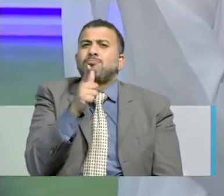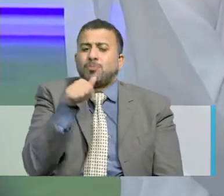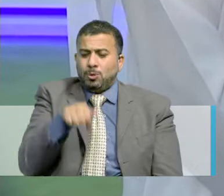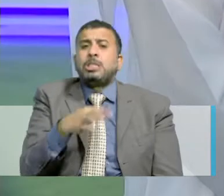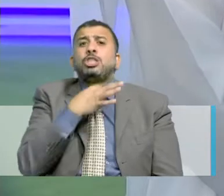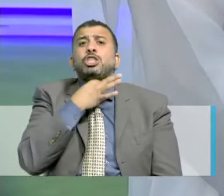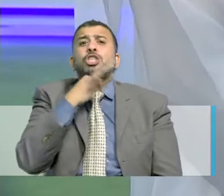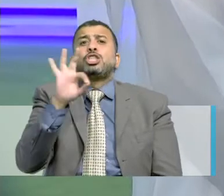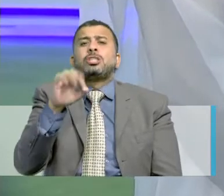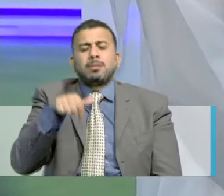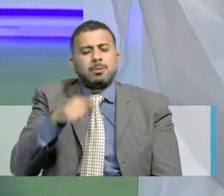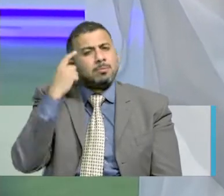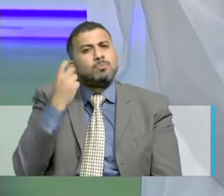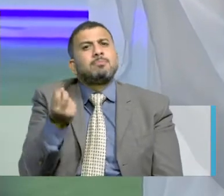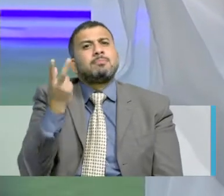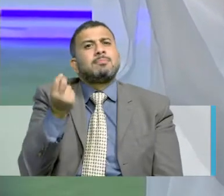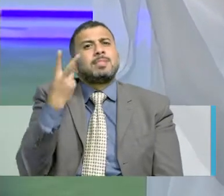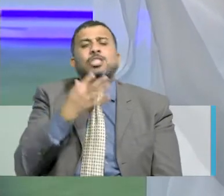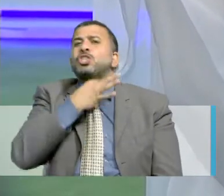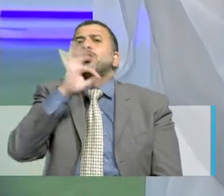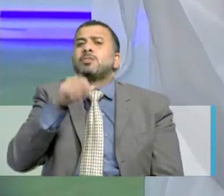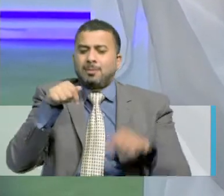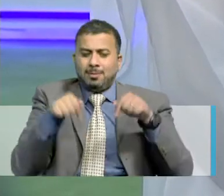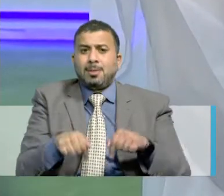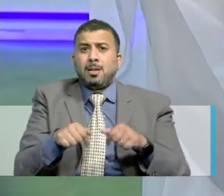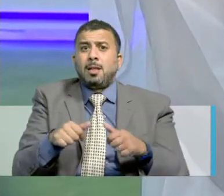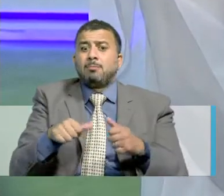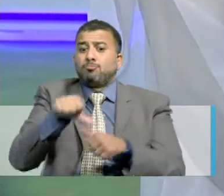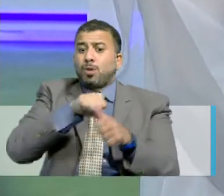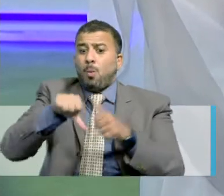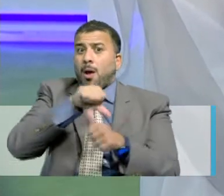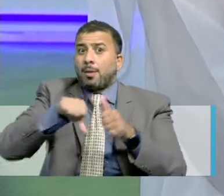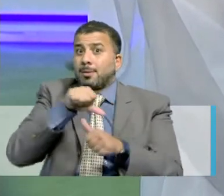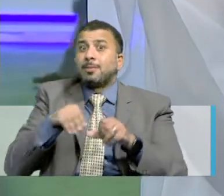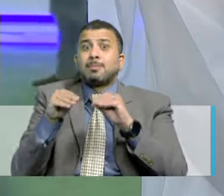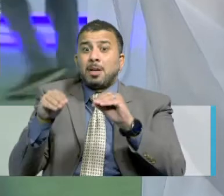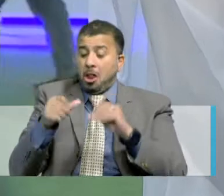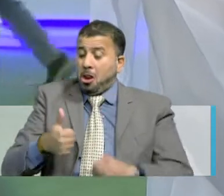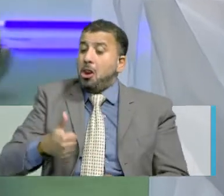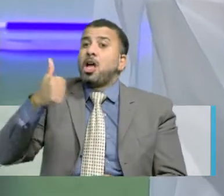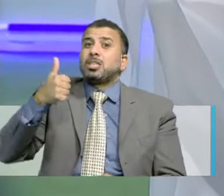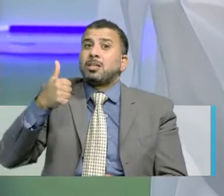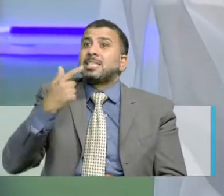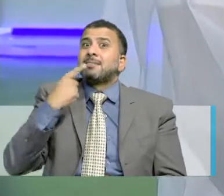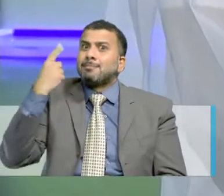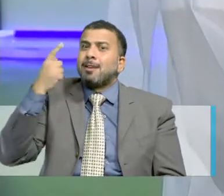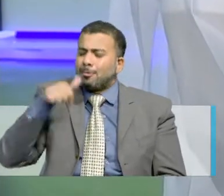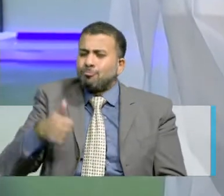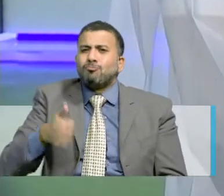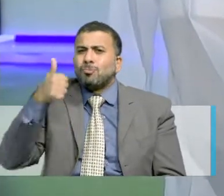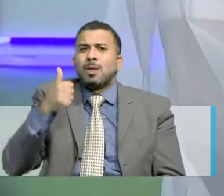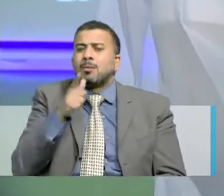المميز والمبتكر في هذه النسخة، خصوصا أن هناك دورات بكل تأكيد كانت ناجحة؟ طبعا